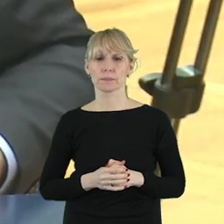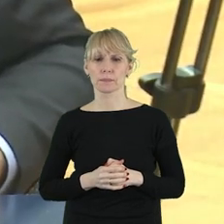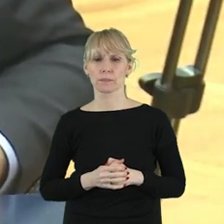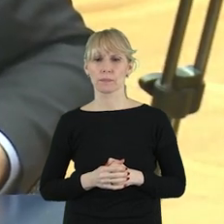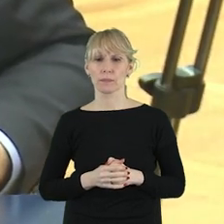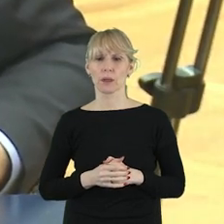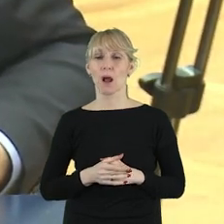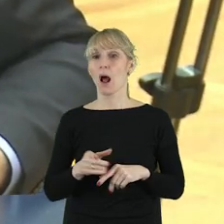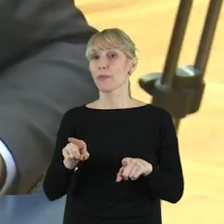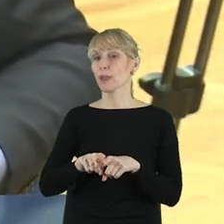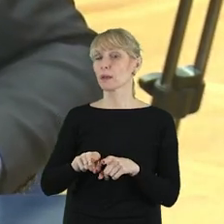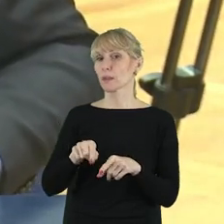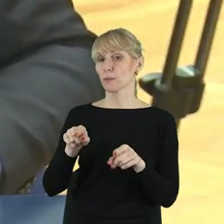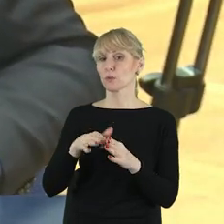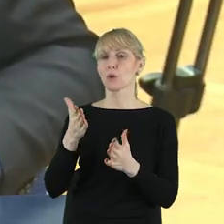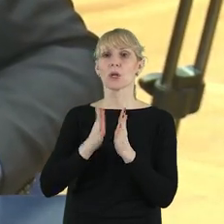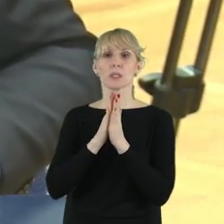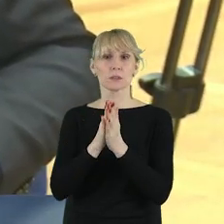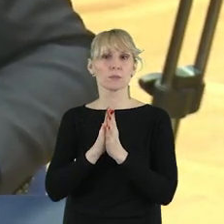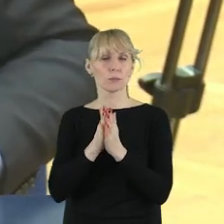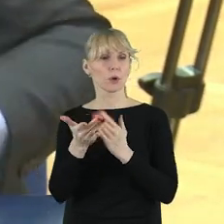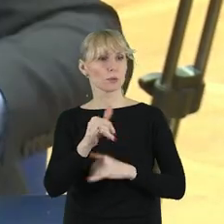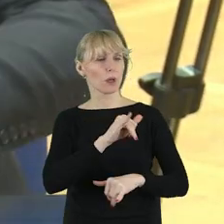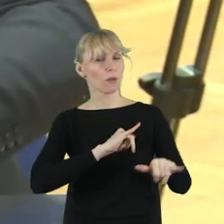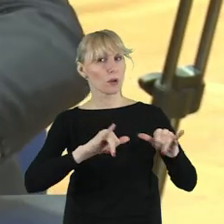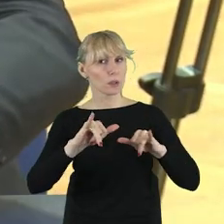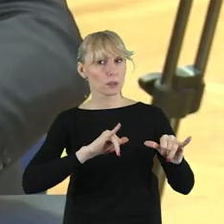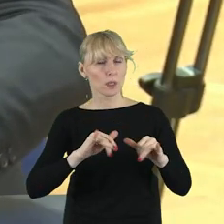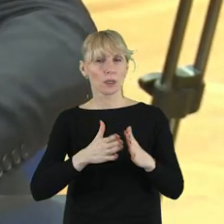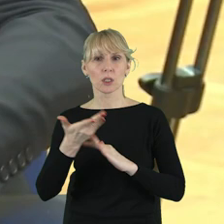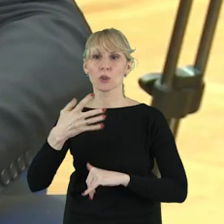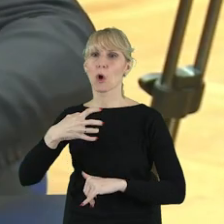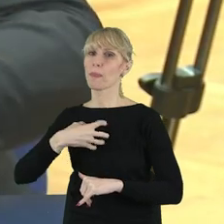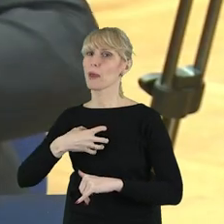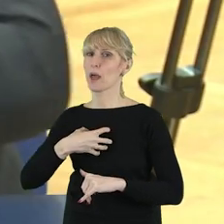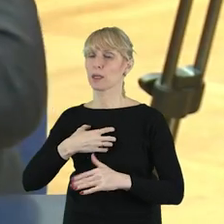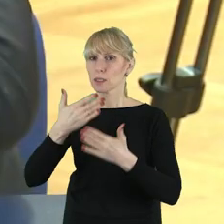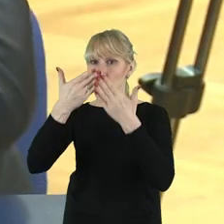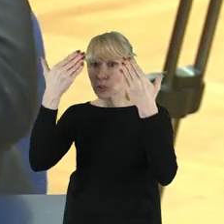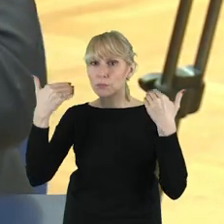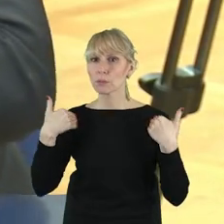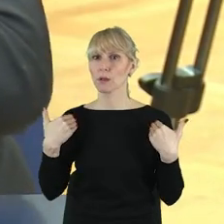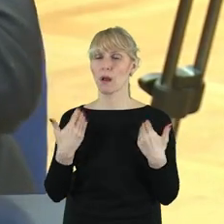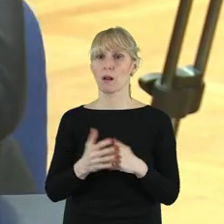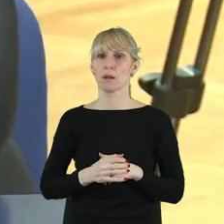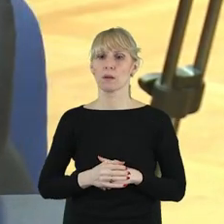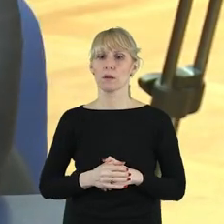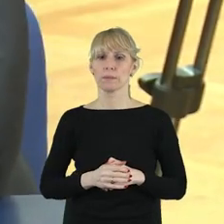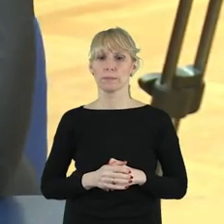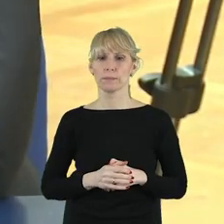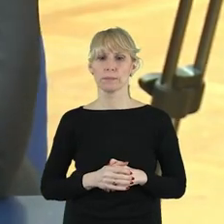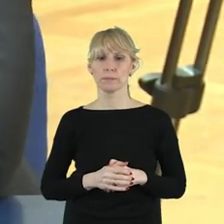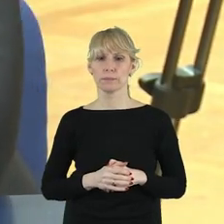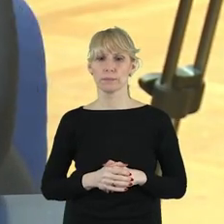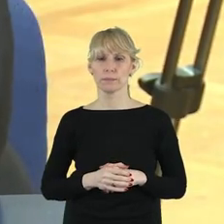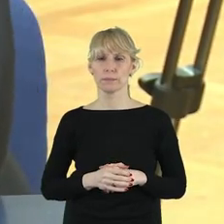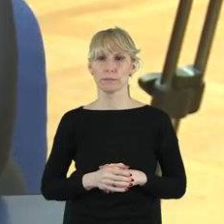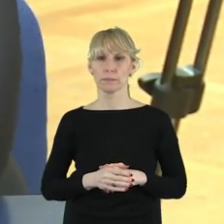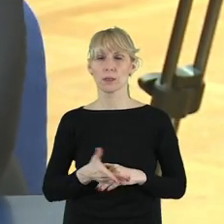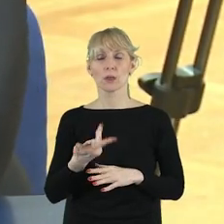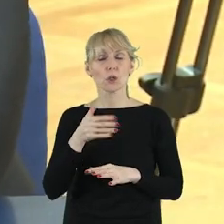do dyrekcji szpitala sformułować dla tej lokalnej społeczności precyzyjny komunikat co